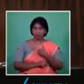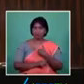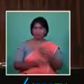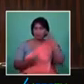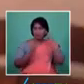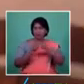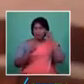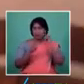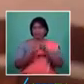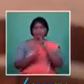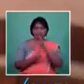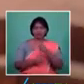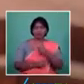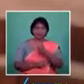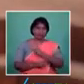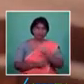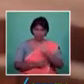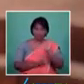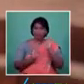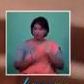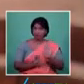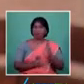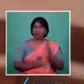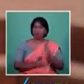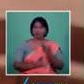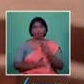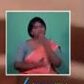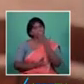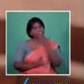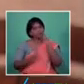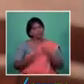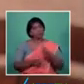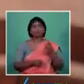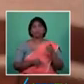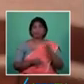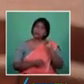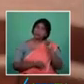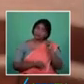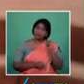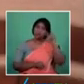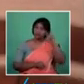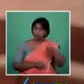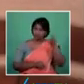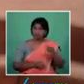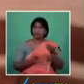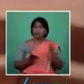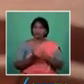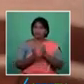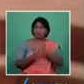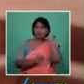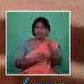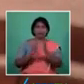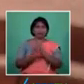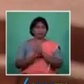දාන වගේ වැඩක් මම මේක කැමති නැහැ නමුත් නිහඬව ඉඳීමත් සමහර අයට මේක තවත් මඩ